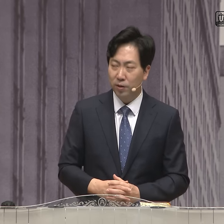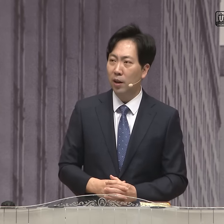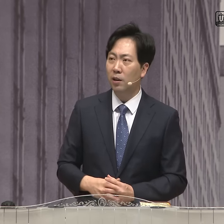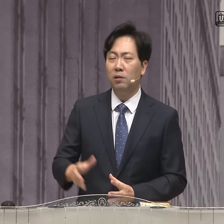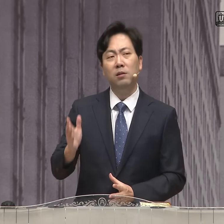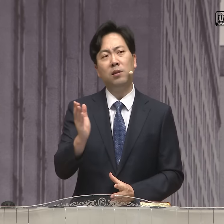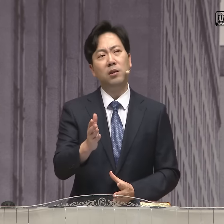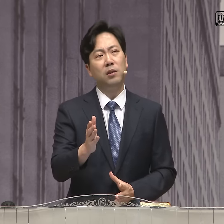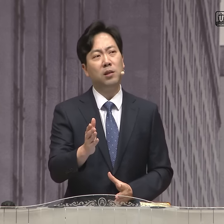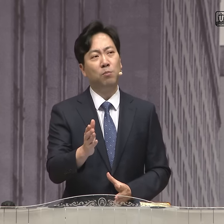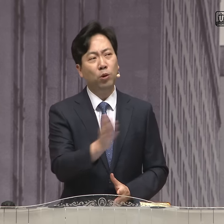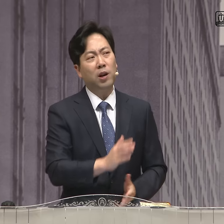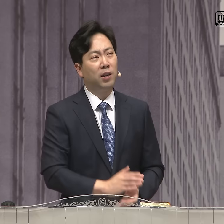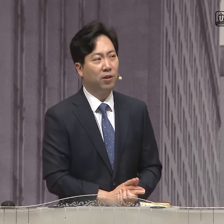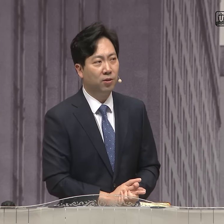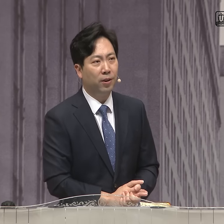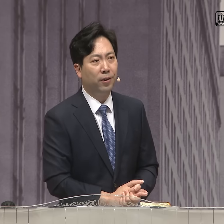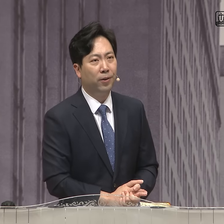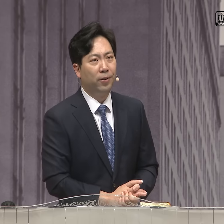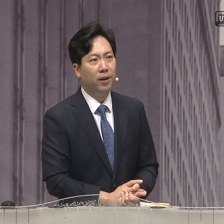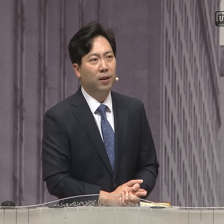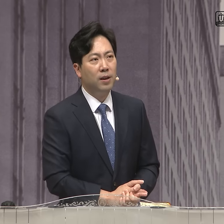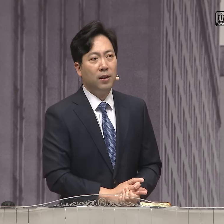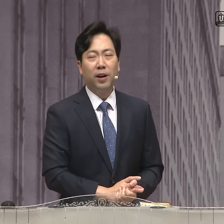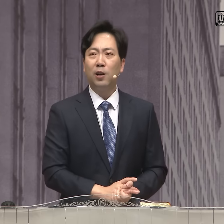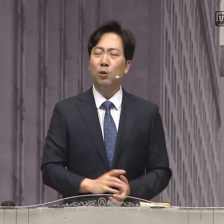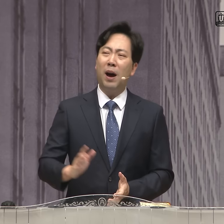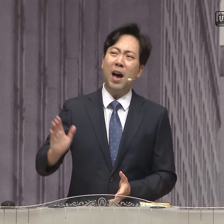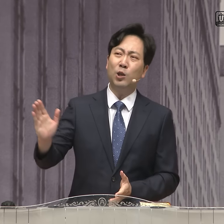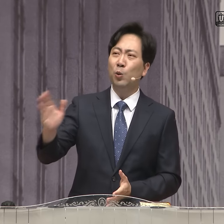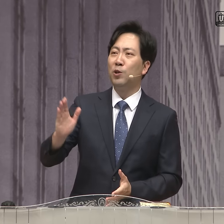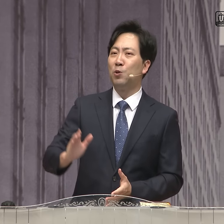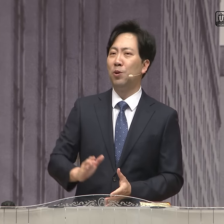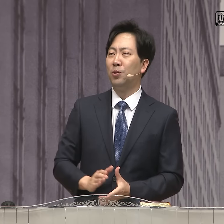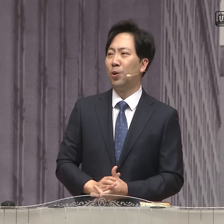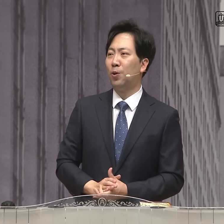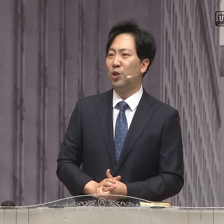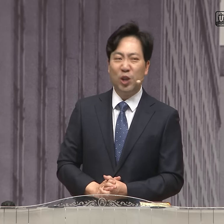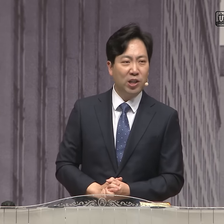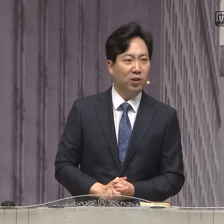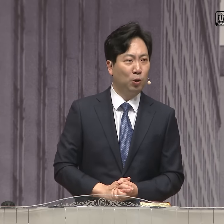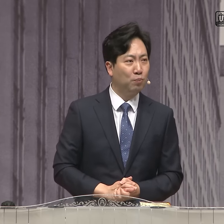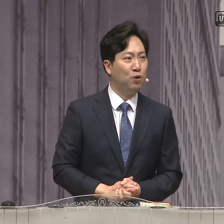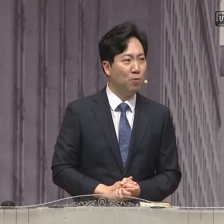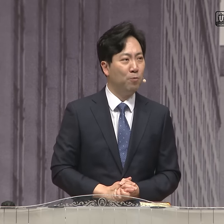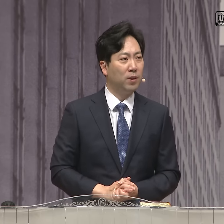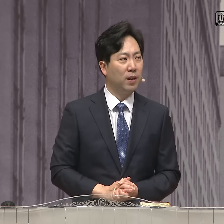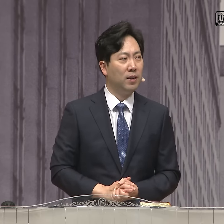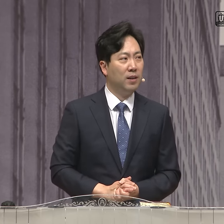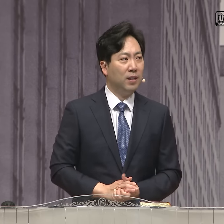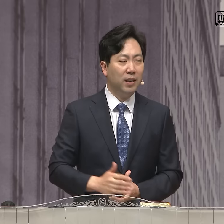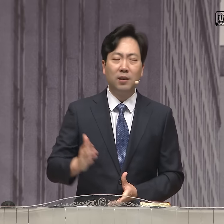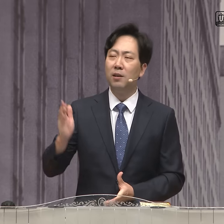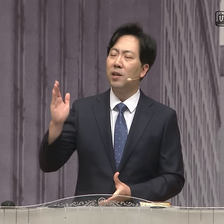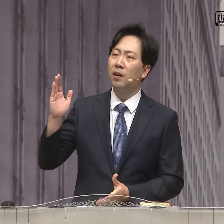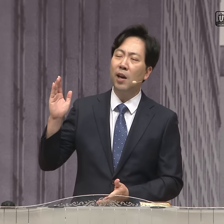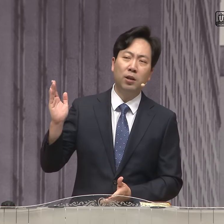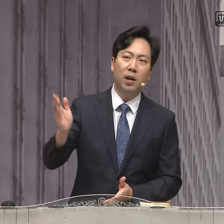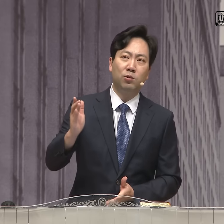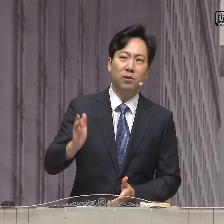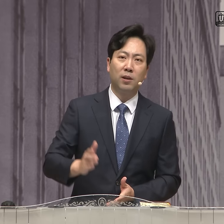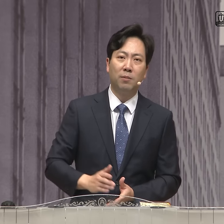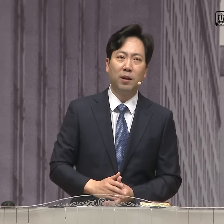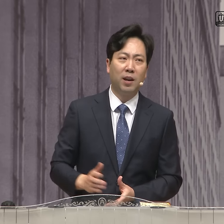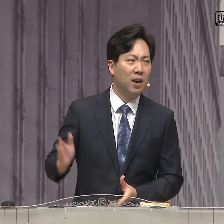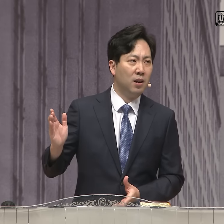떨고 있는데 이 글씨를 못 알아 읽겠는 거예요. 그래가지고 막 소리치면서 지혜자들을 또 불러 모읍니다. 이 글자를